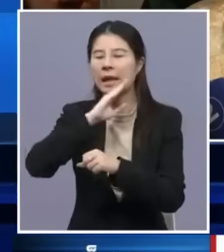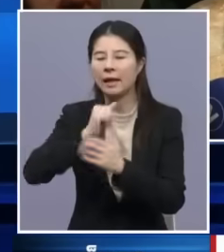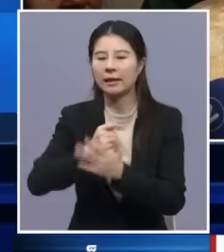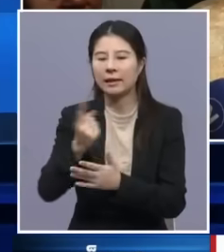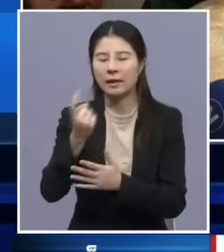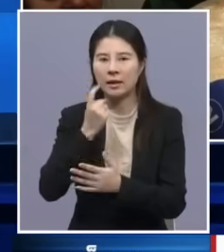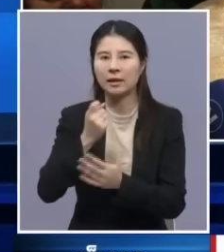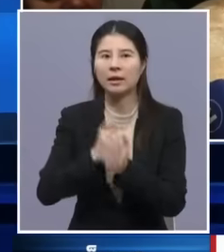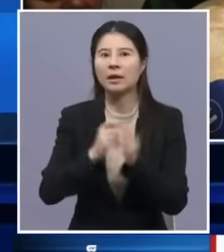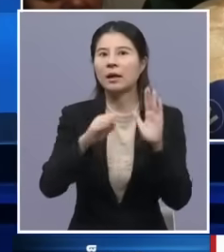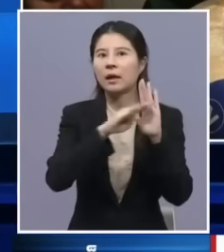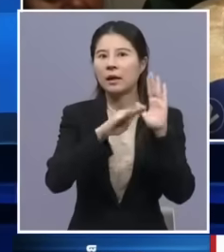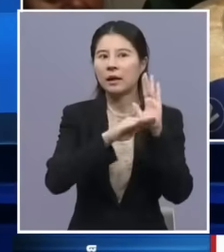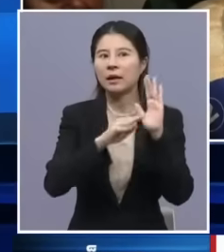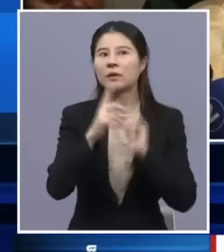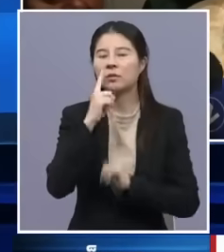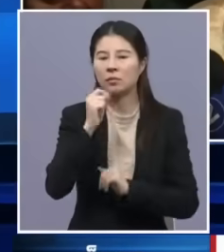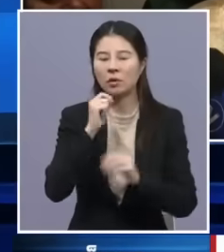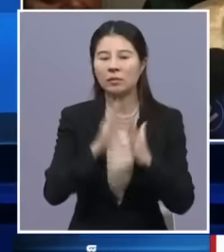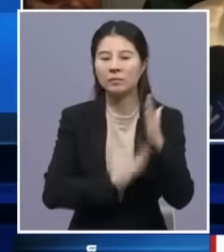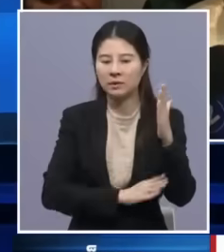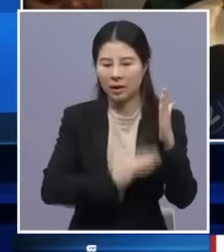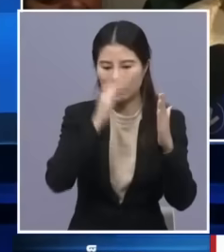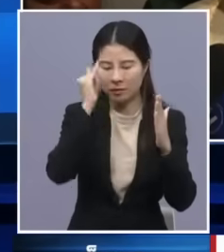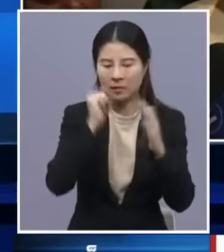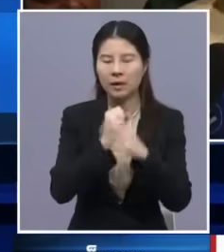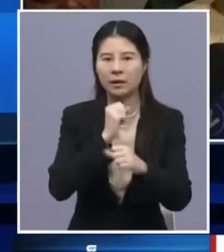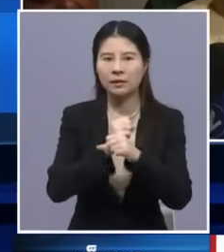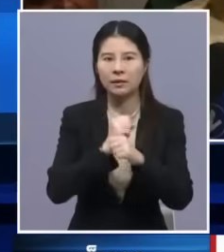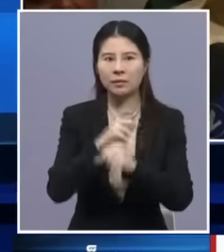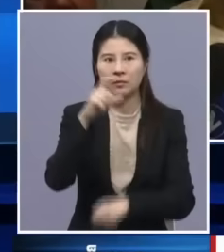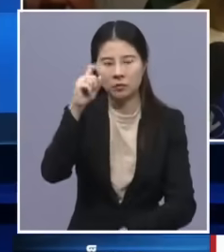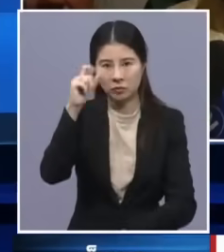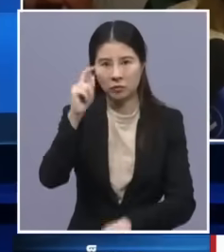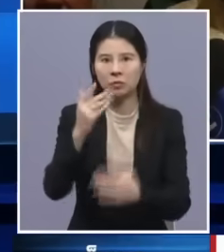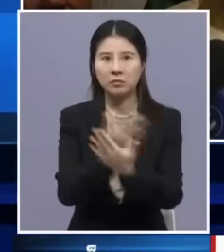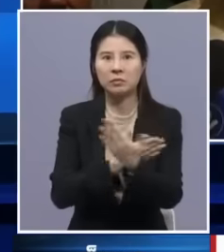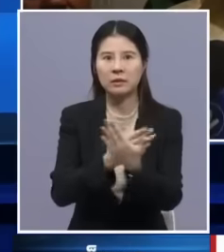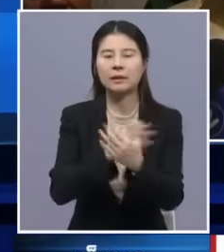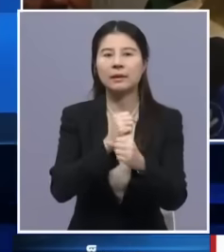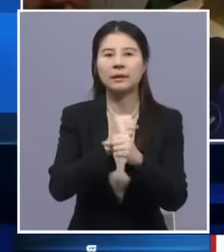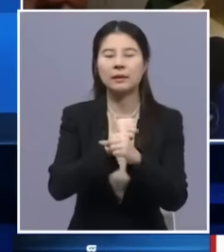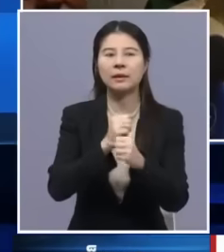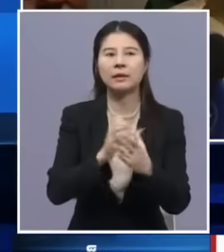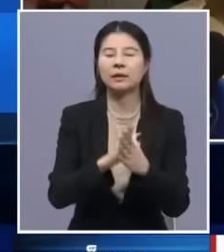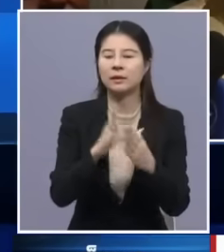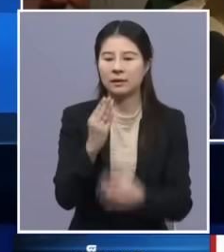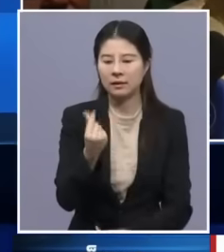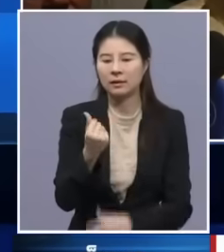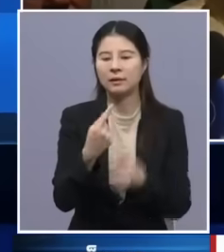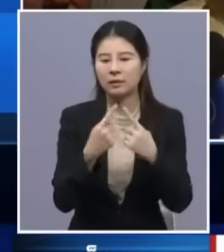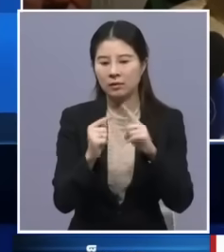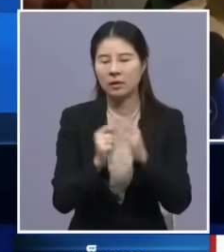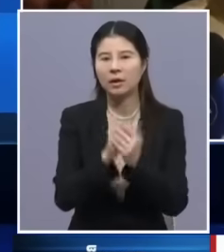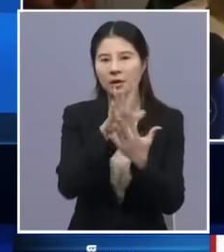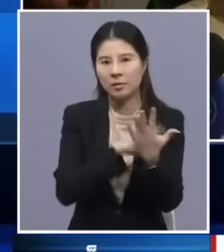อนการตอบอาจจะช้ากว่าคำถามที่2ซึ่งหากเร่งพิจารณาทุกวันน่าจะเสร็จเร็วส่วนคำถามที่2นั้นจะสามารถต